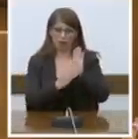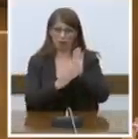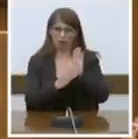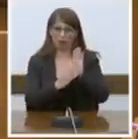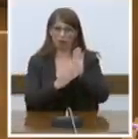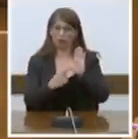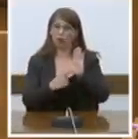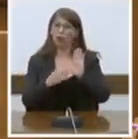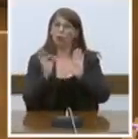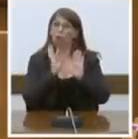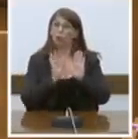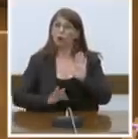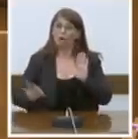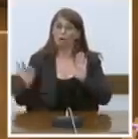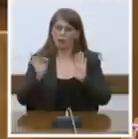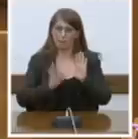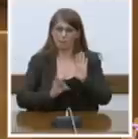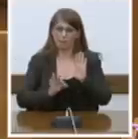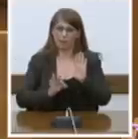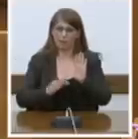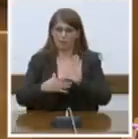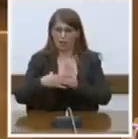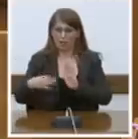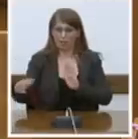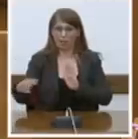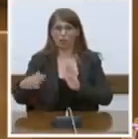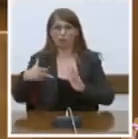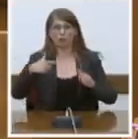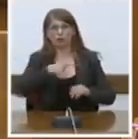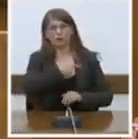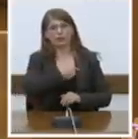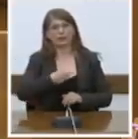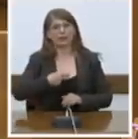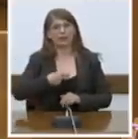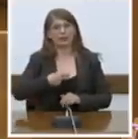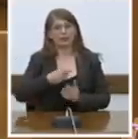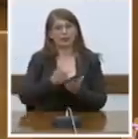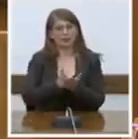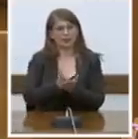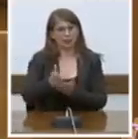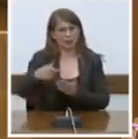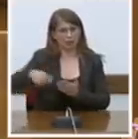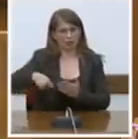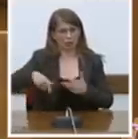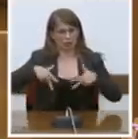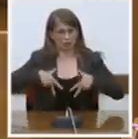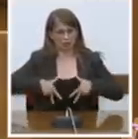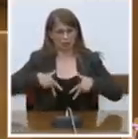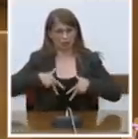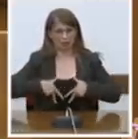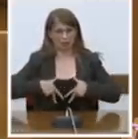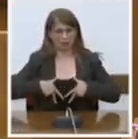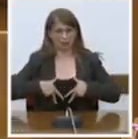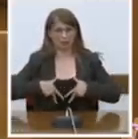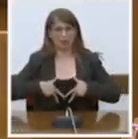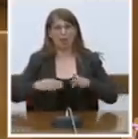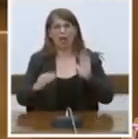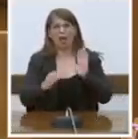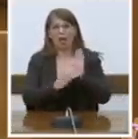οποίο προβλέπει τον διορισμό της ηγεσίας της δικαιοσύνης από την κυβέρνηση, άρθρου